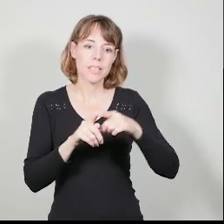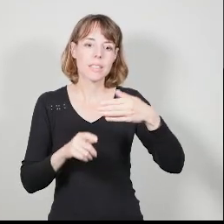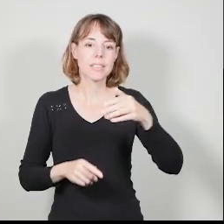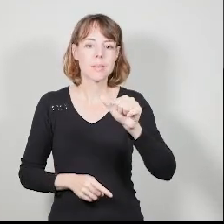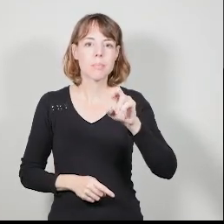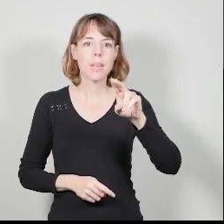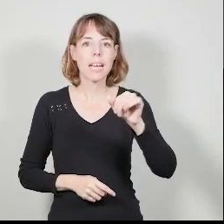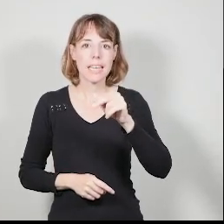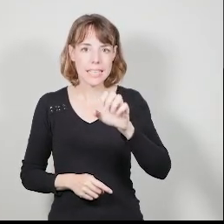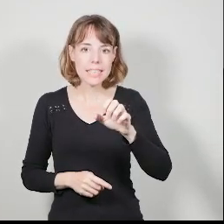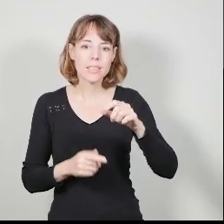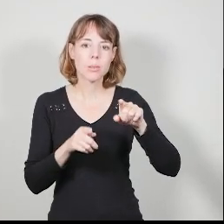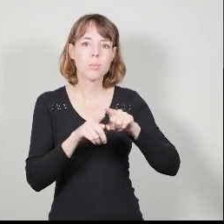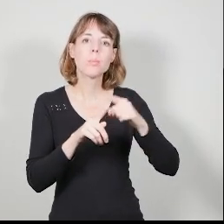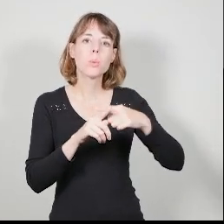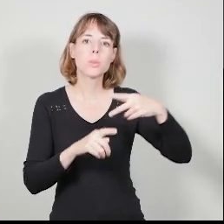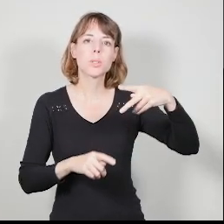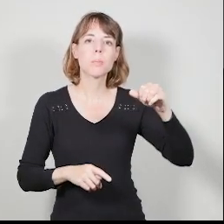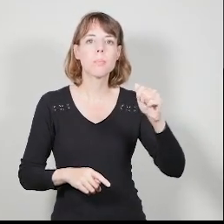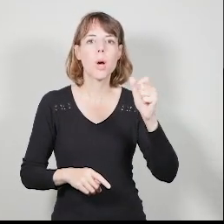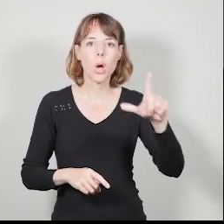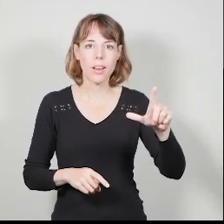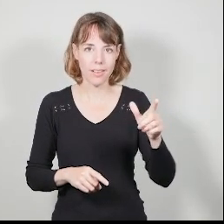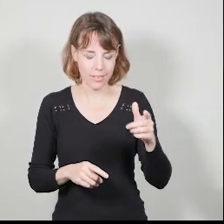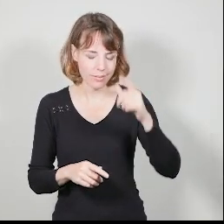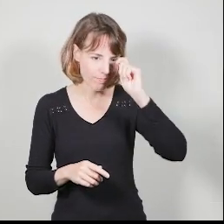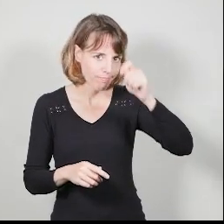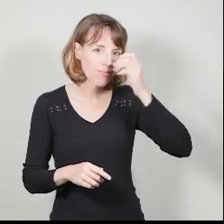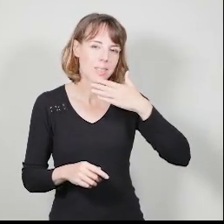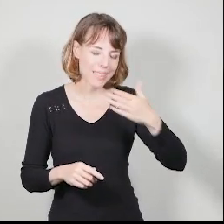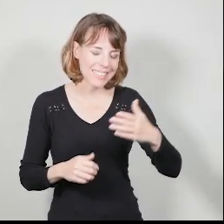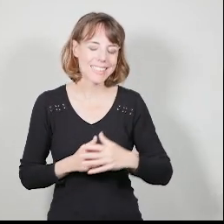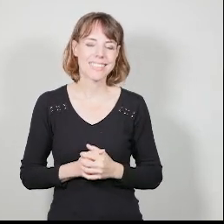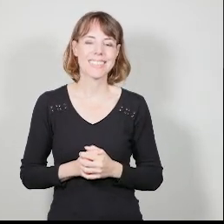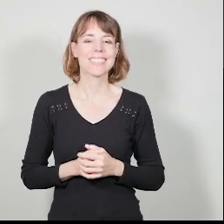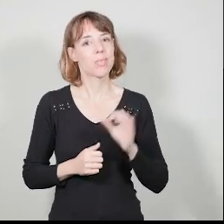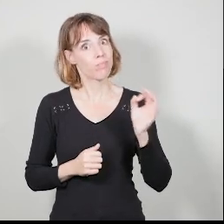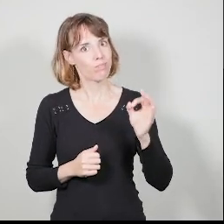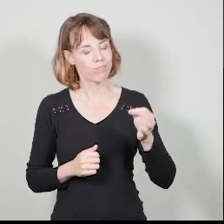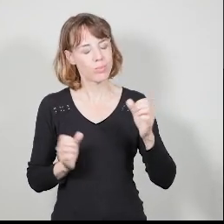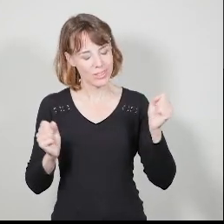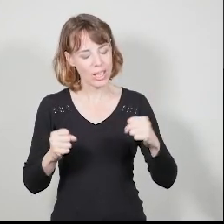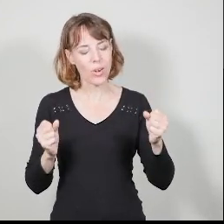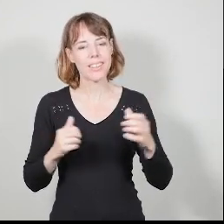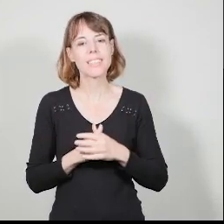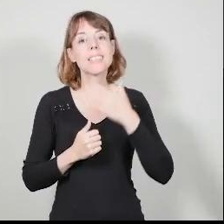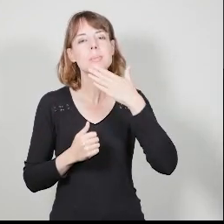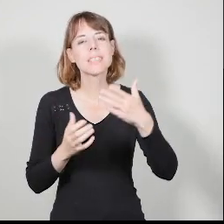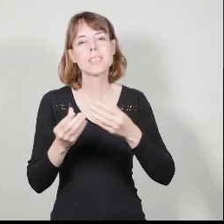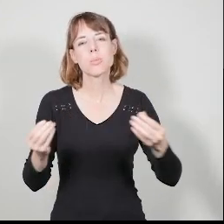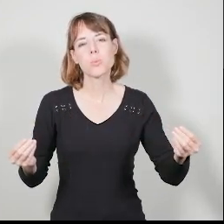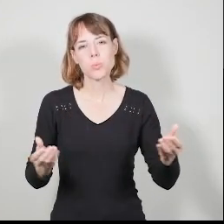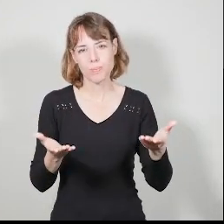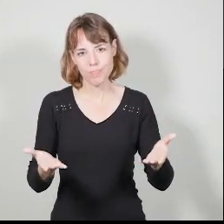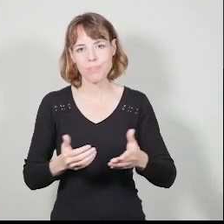ont été à la manœuvre aujourd'hui. Donc voilà, c'était l'occasion de le dire. Et je complète oh que oui. Merci beaucoup, merci à vous